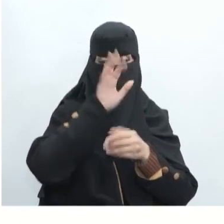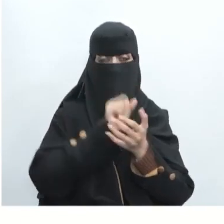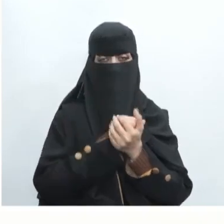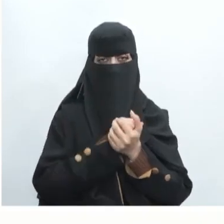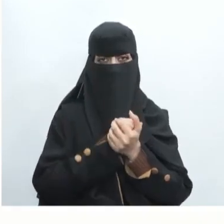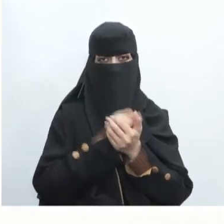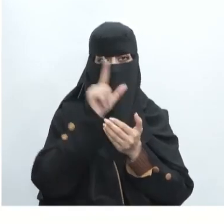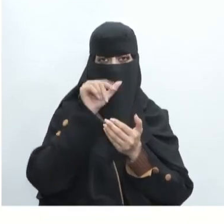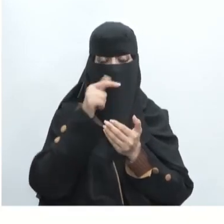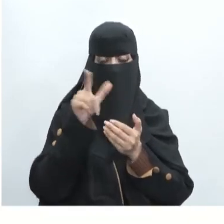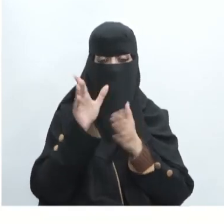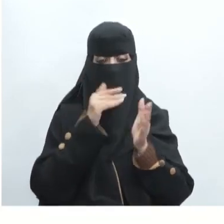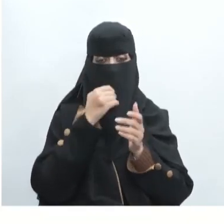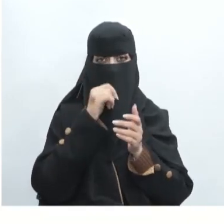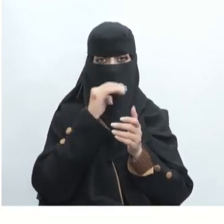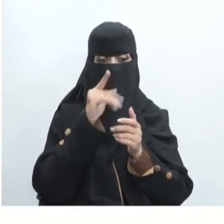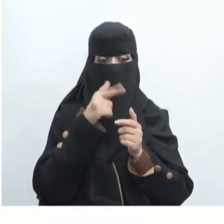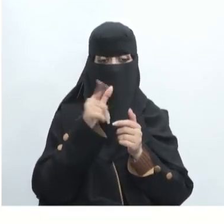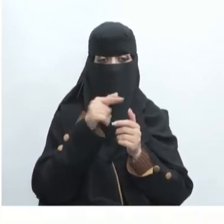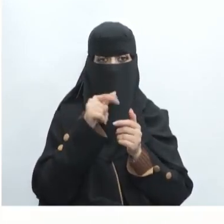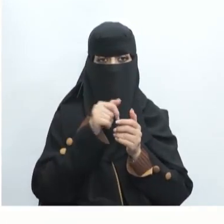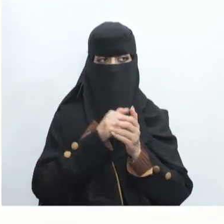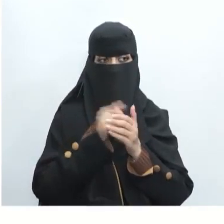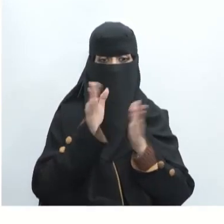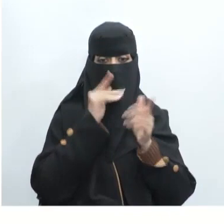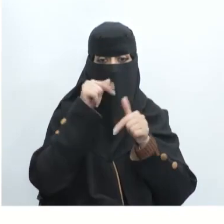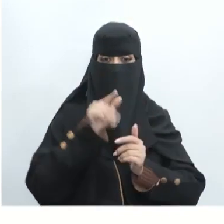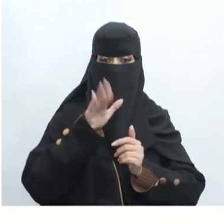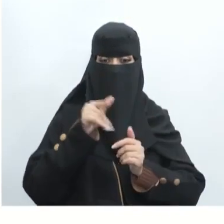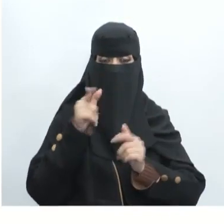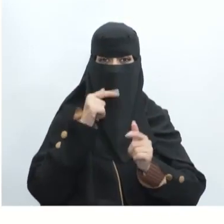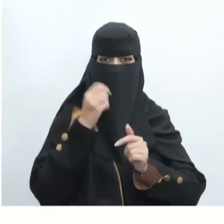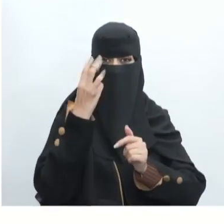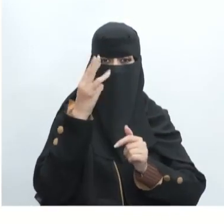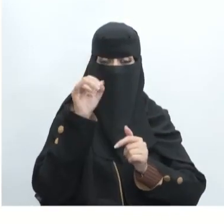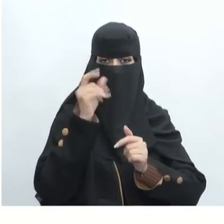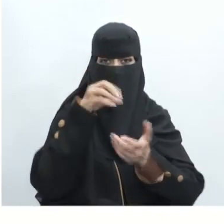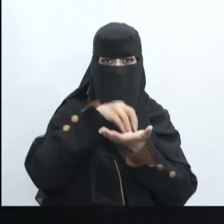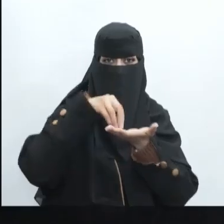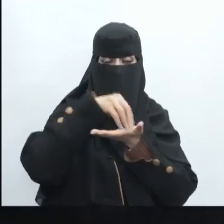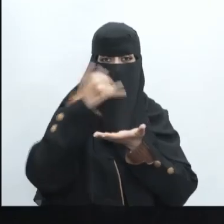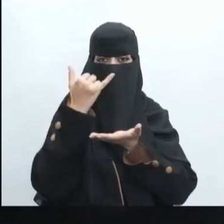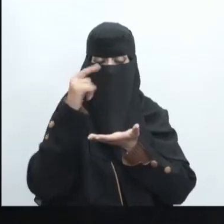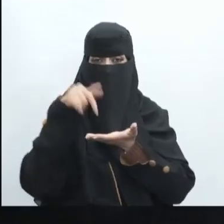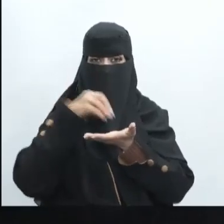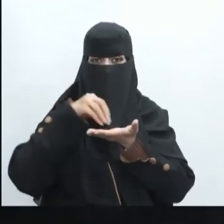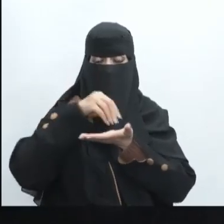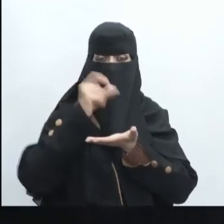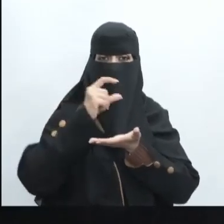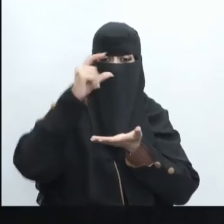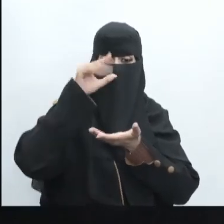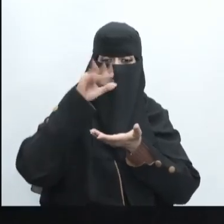اسيا احسنتم الاجابه خاطئه السؤال الثالث ثلاثا من الدول العربيه وثلا من الدول